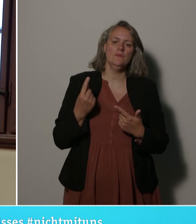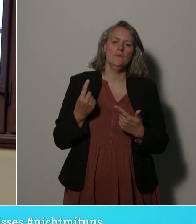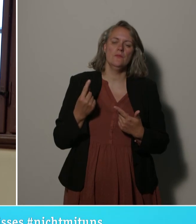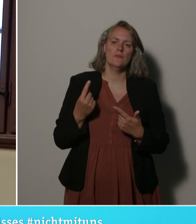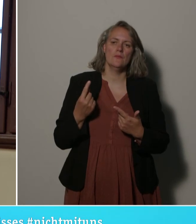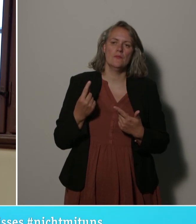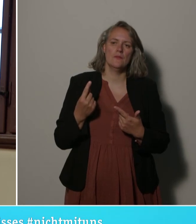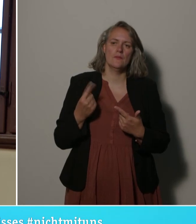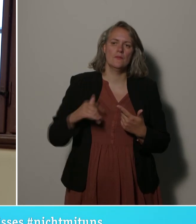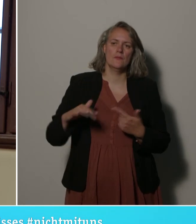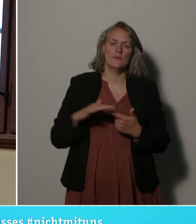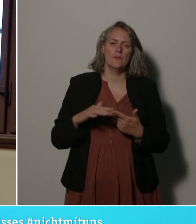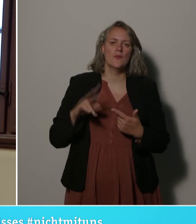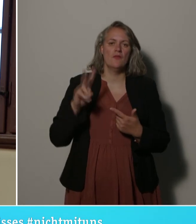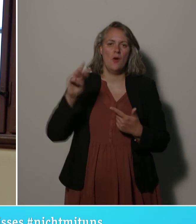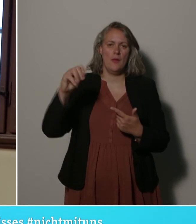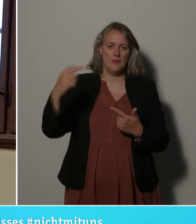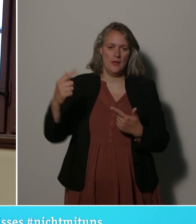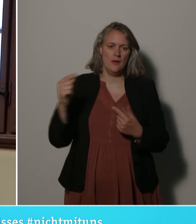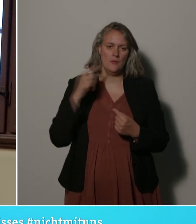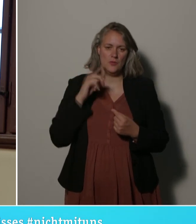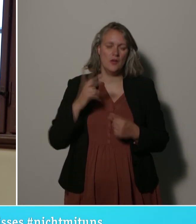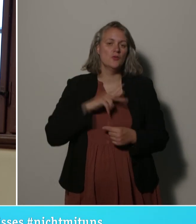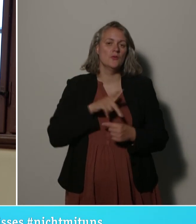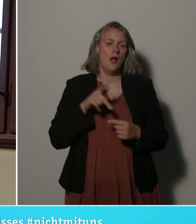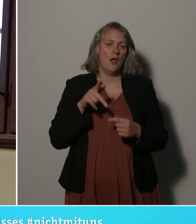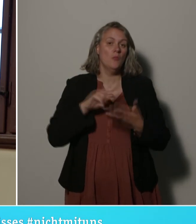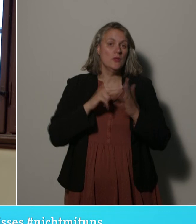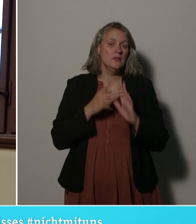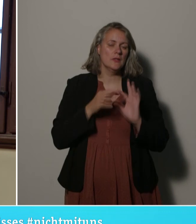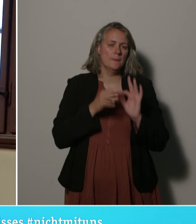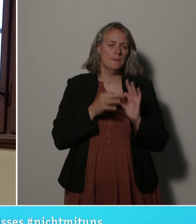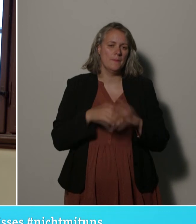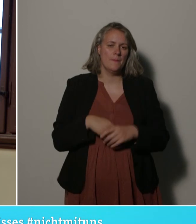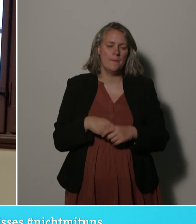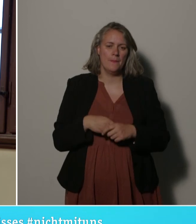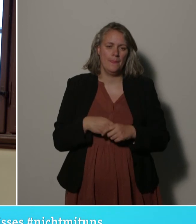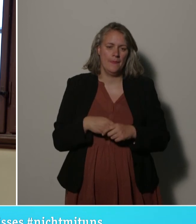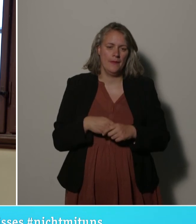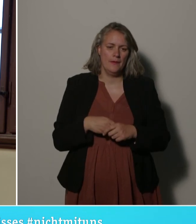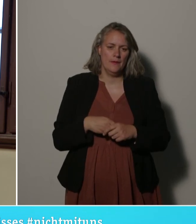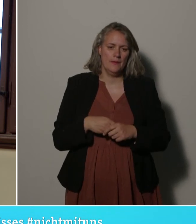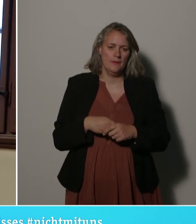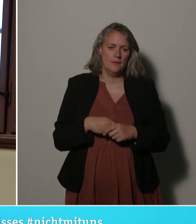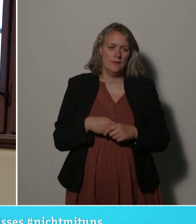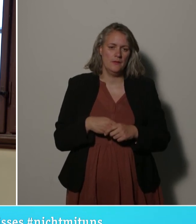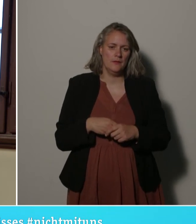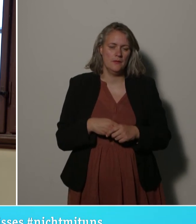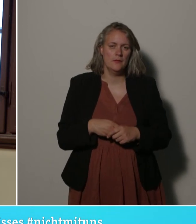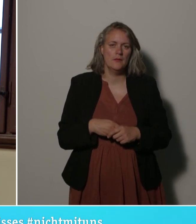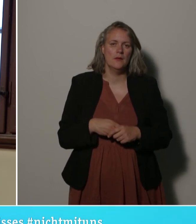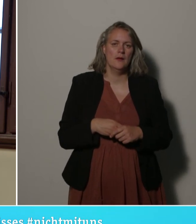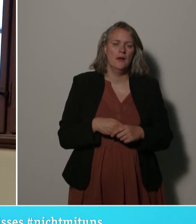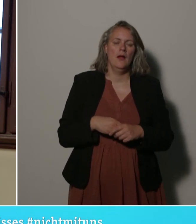VMT geteilt wird. Und das ist tatsächlich ein sozialpolitischer Aspekt. Es gibt denklogisch nur zwei Optionen für die Einführung